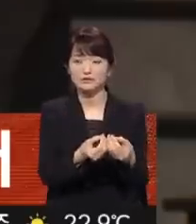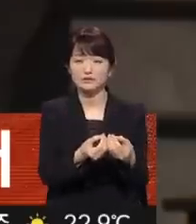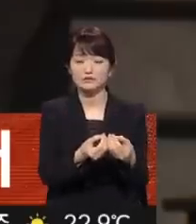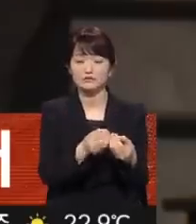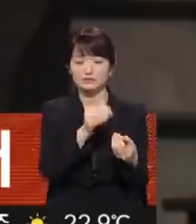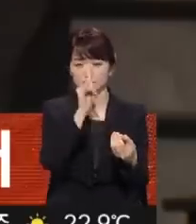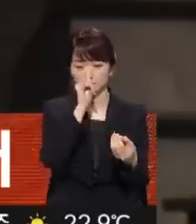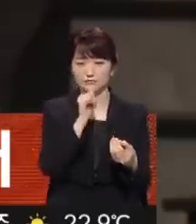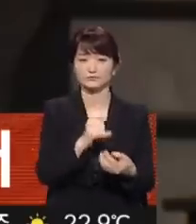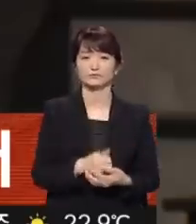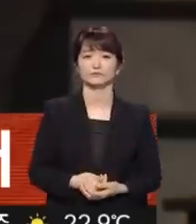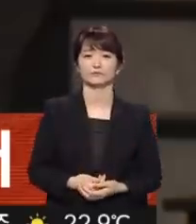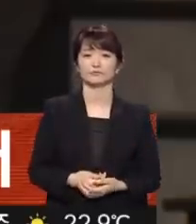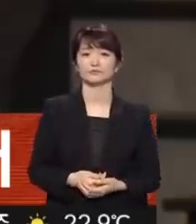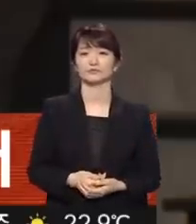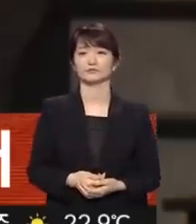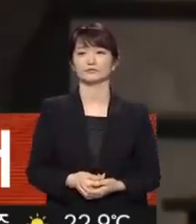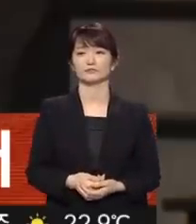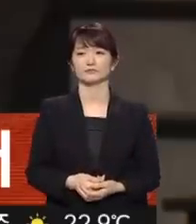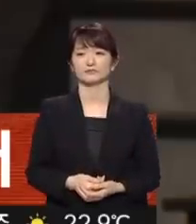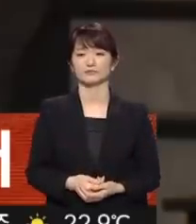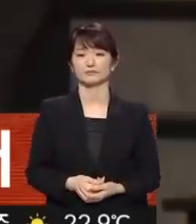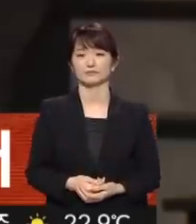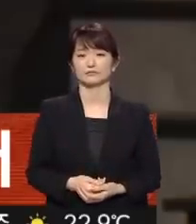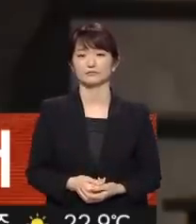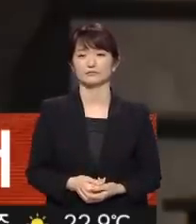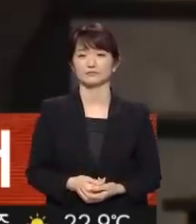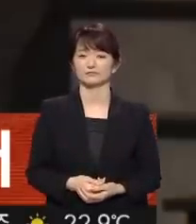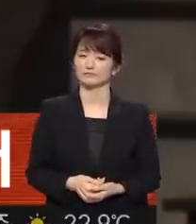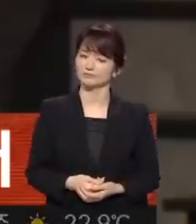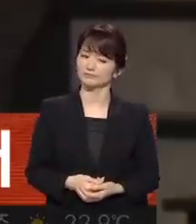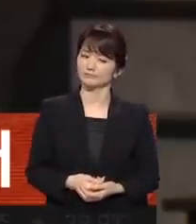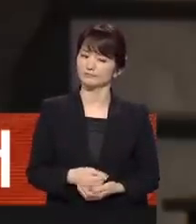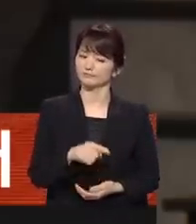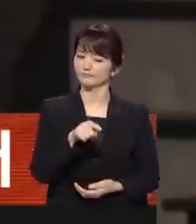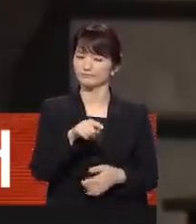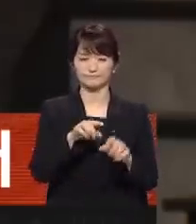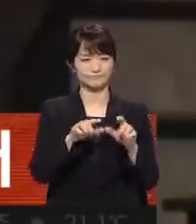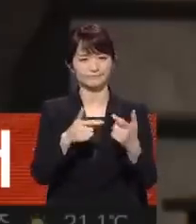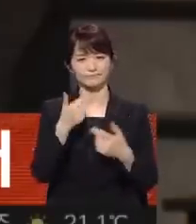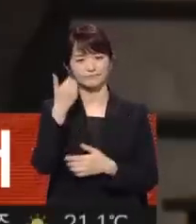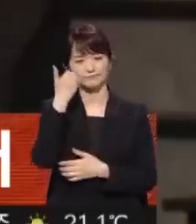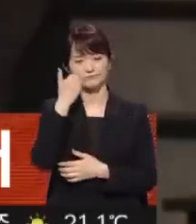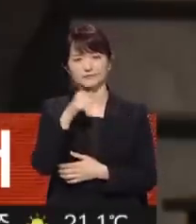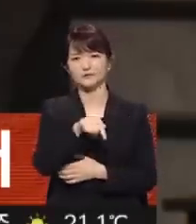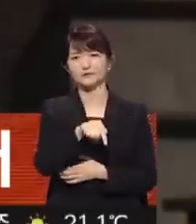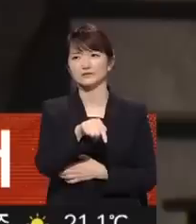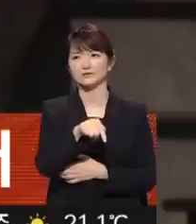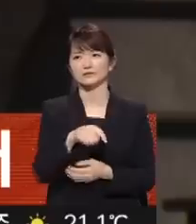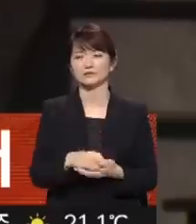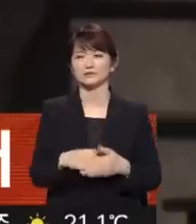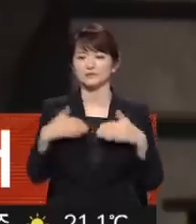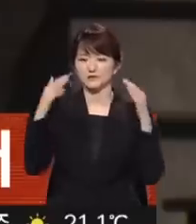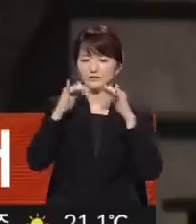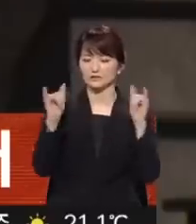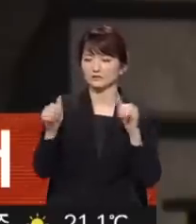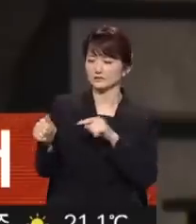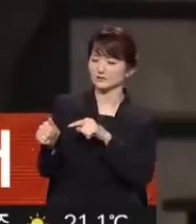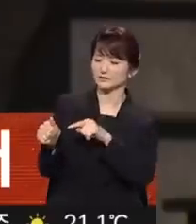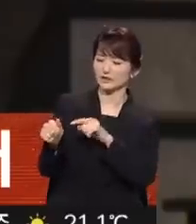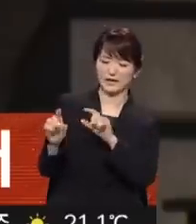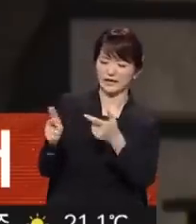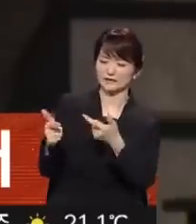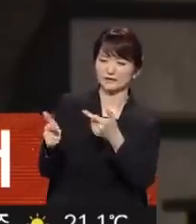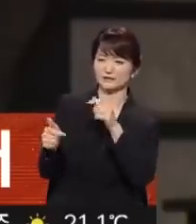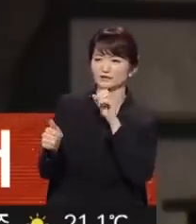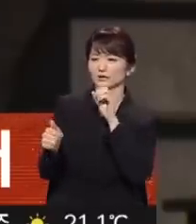그런 경우도 있거든요. 그럼 이제 좀 상당히 좀 아닌데 그렇지만은 누가 그걸 갖다가 어른들인데 옆에서 그게